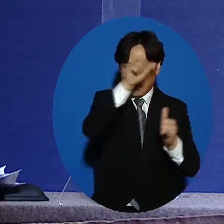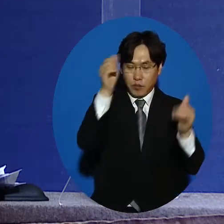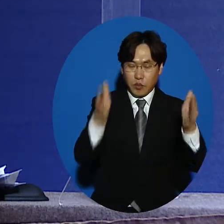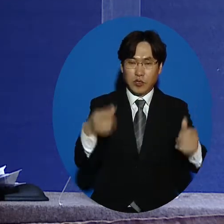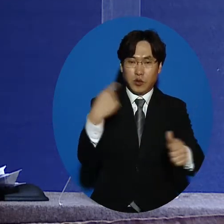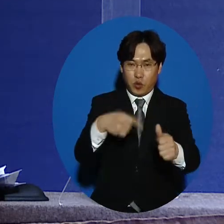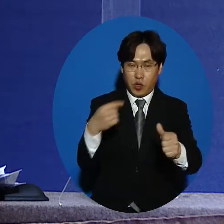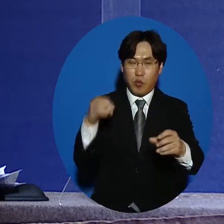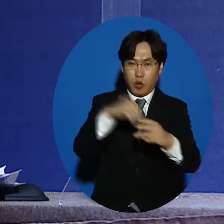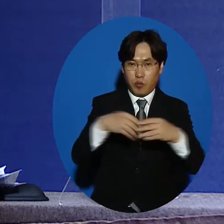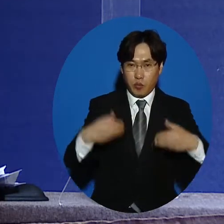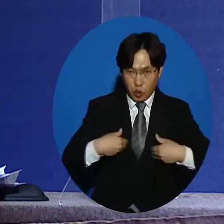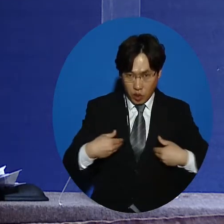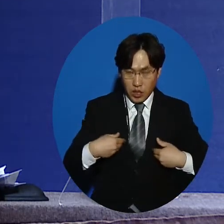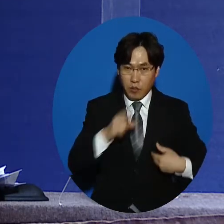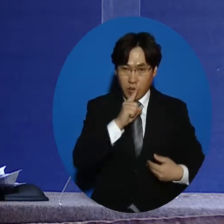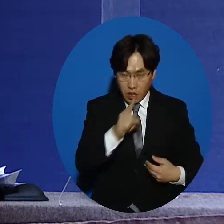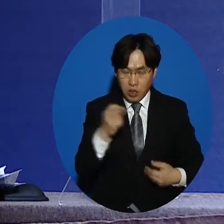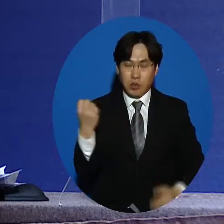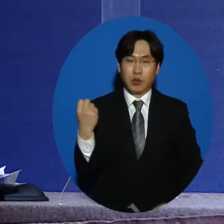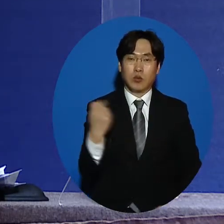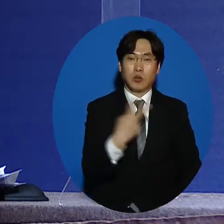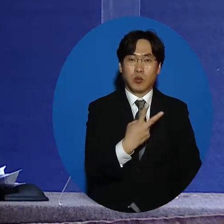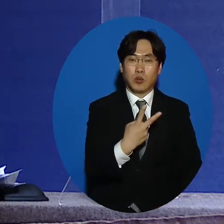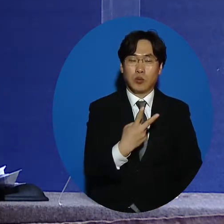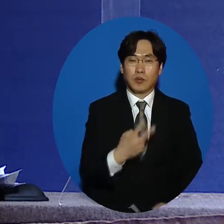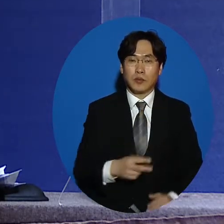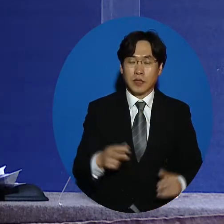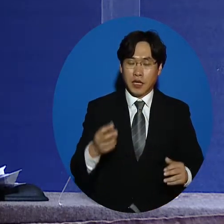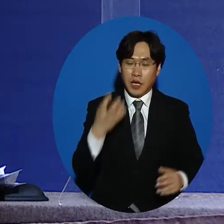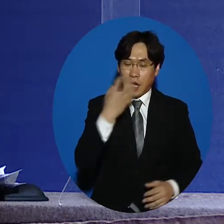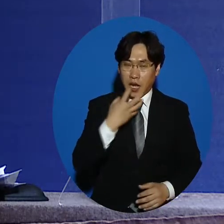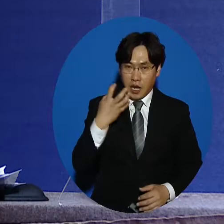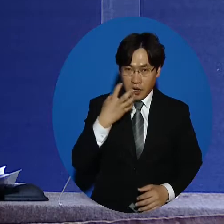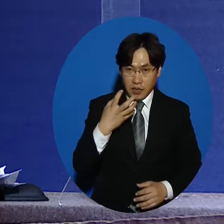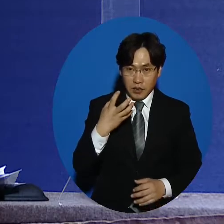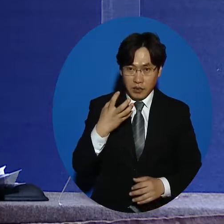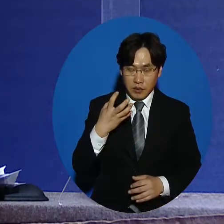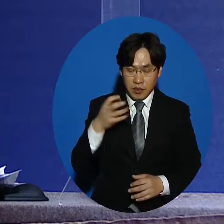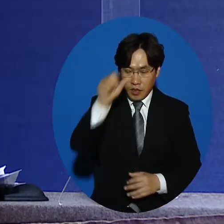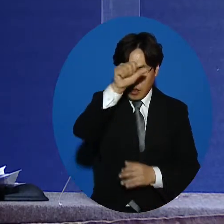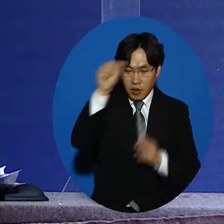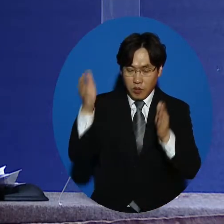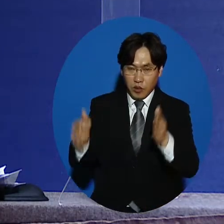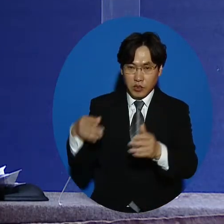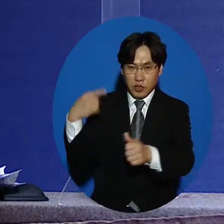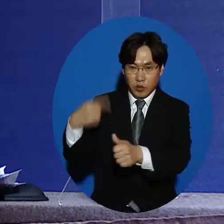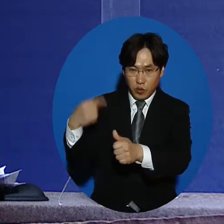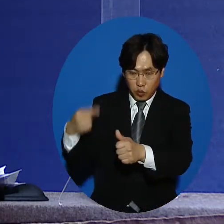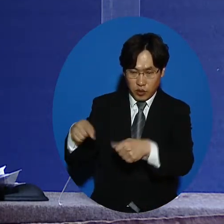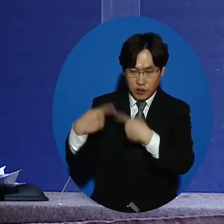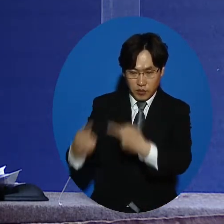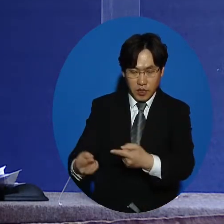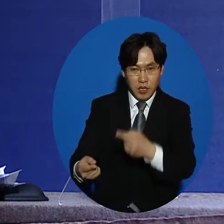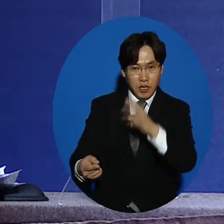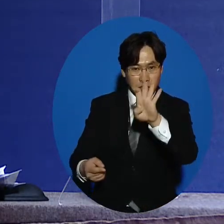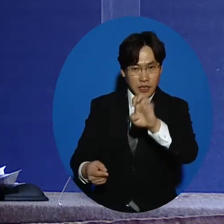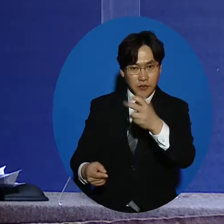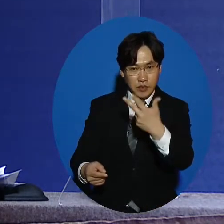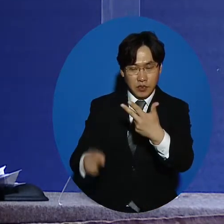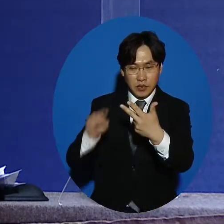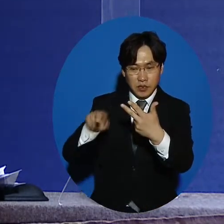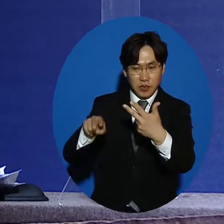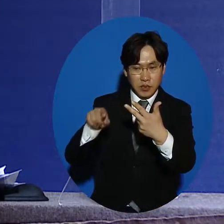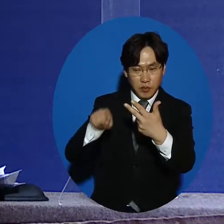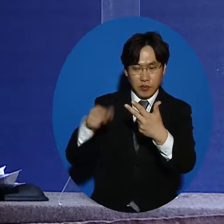또 그런 의미. 그다음에 그 비장애인의 어떤 평생교육 참여율은 41.7%인데